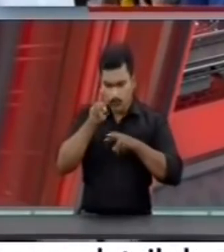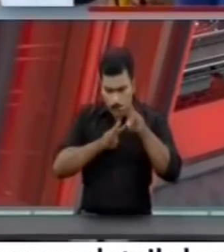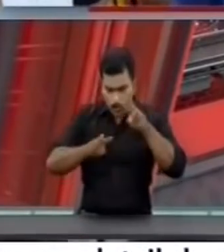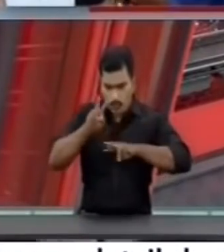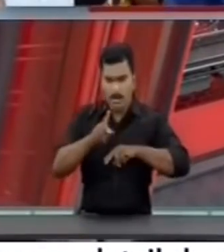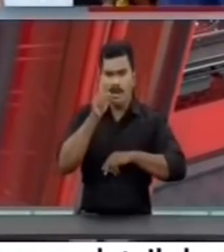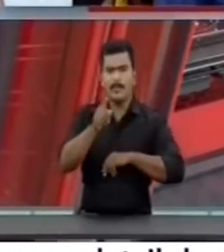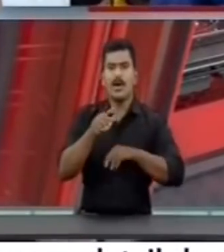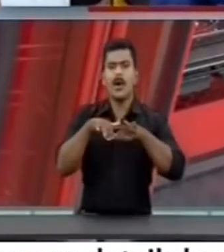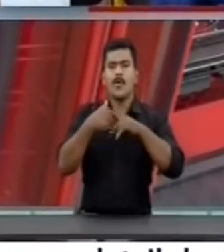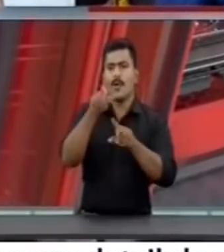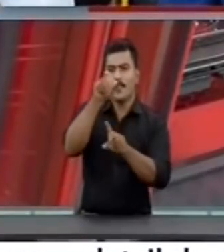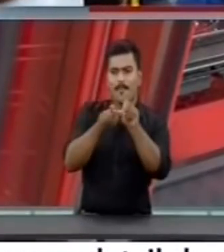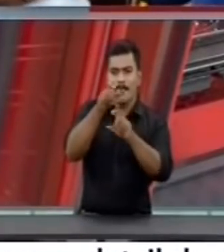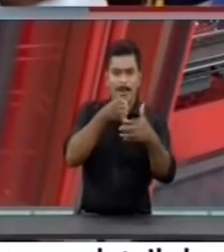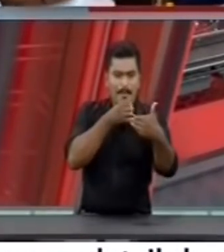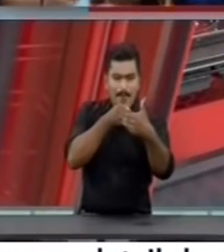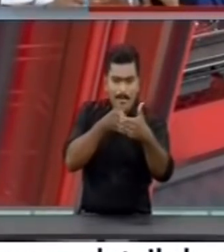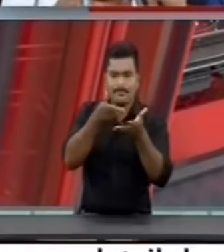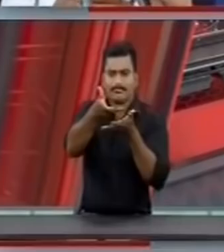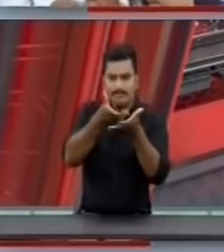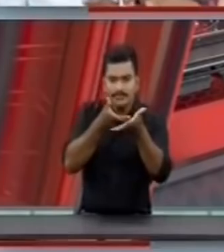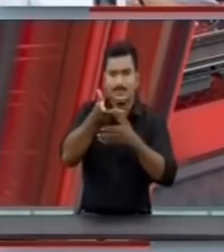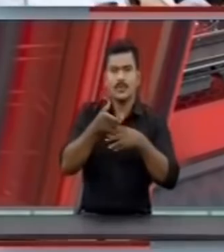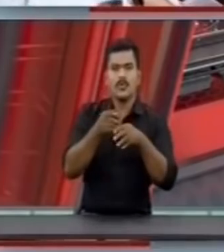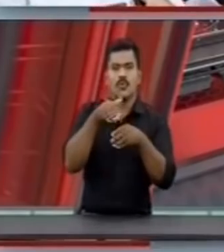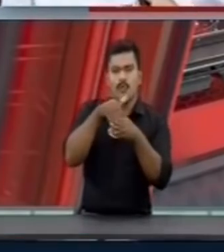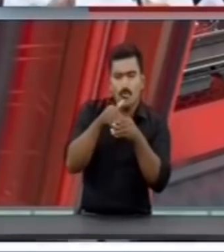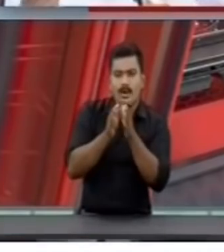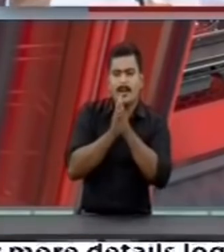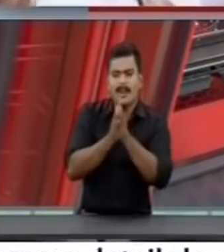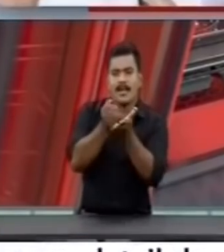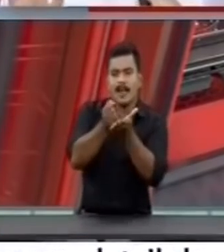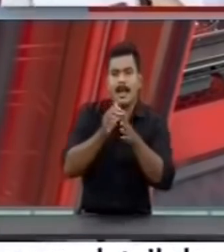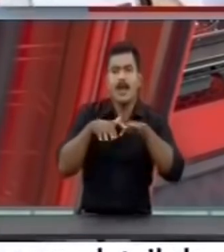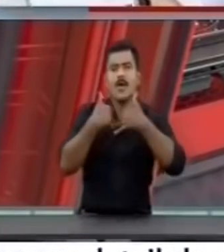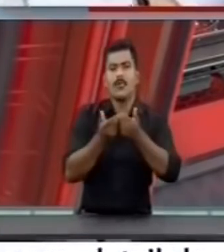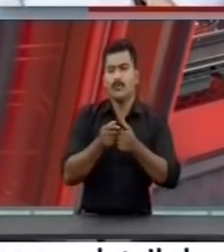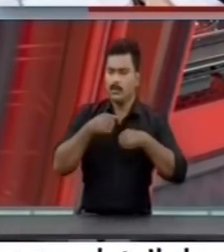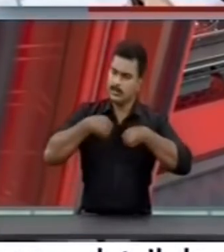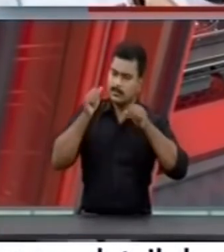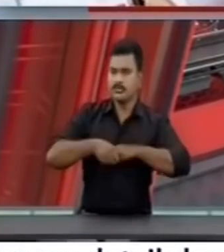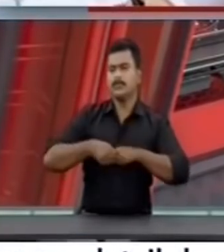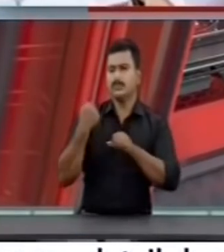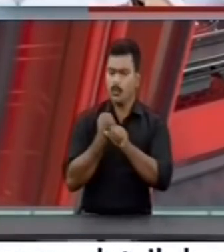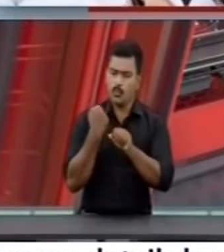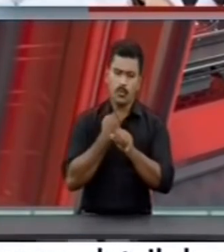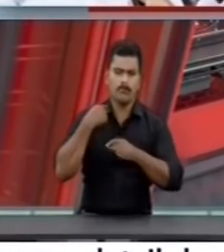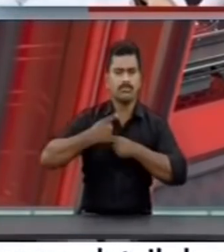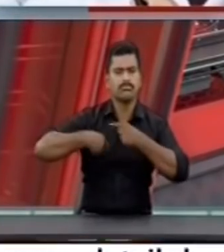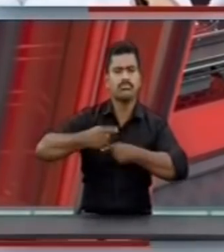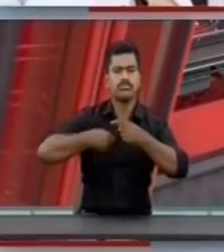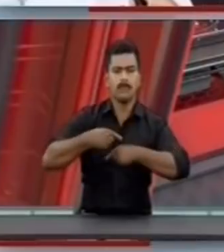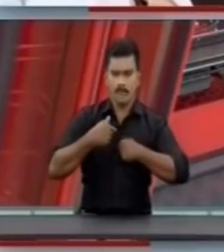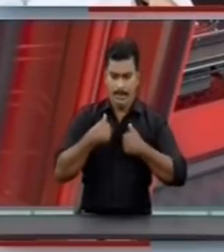മണ്ഡലങ്ങളിലും എങ്ങനെയാണ് അതിനുള്ളൊരു പ്രചരണത്തിന്? ഞങ്ങൾ സംഘടനാപരമായ പ്രചരണത്തിനൊന്നും ഒരു കുറവില്ല. സംഘടനാപരമായ വർക്കുകളൊക്കെ നടക്കുന്നുണ്ട് അവിടെ. അത് ഞങ്ങൾ വേണമെന്നില്ലല്ലോ. അത്